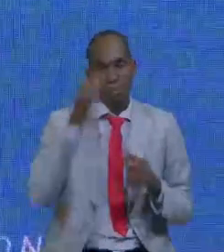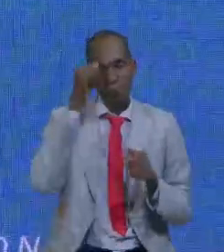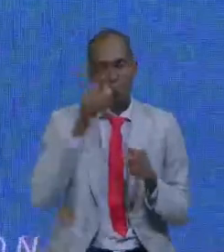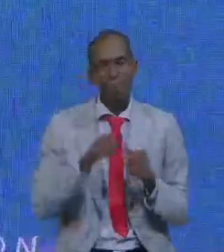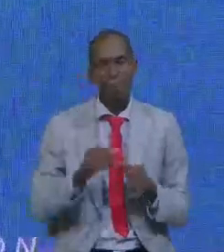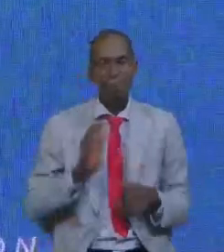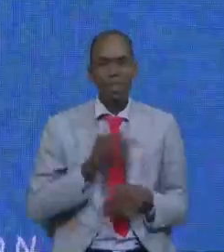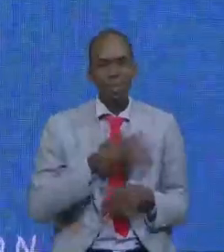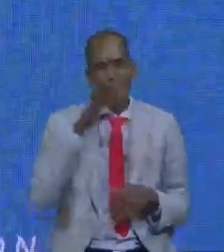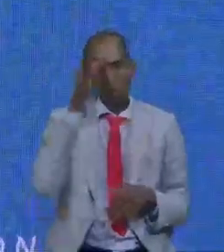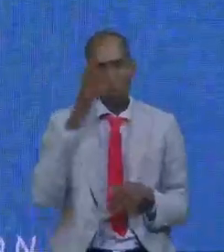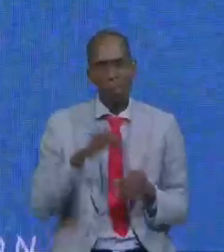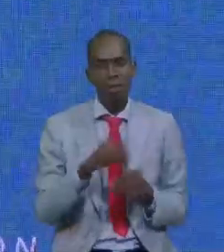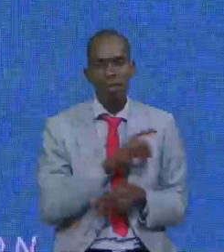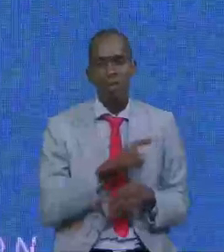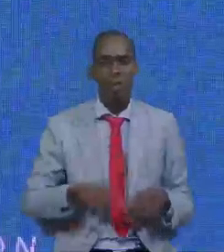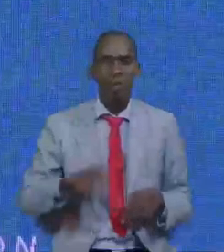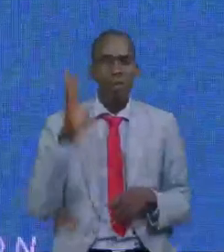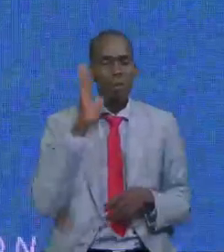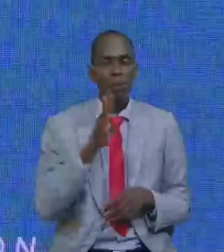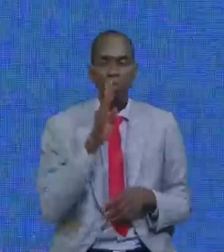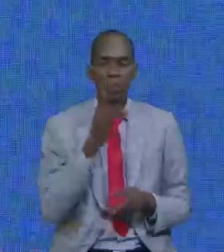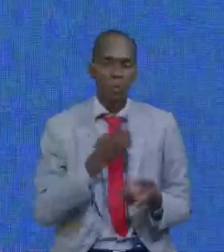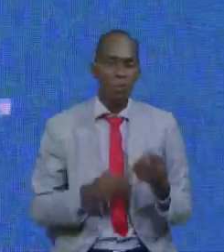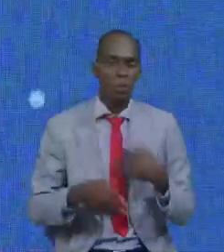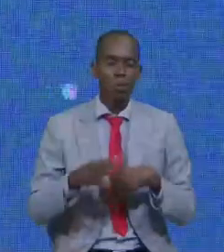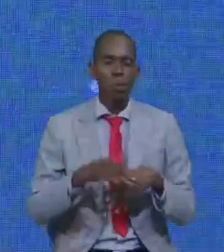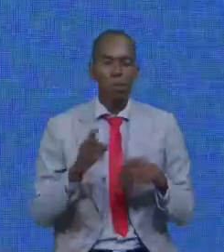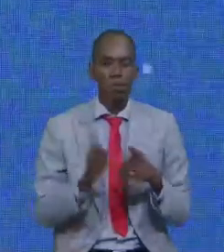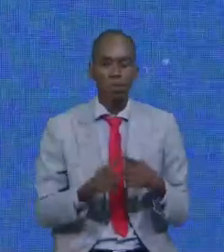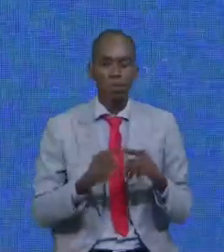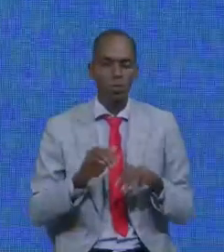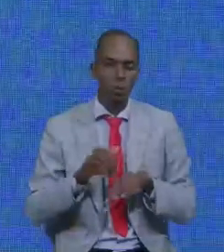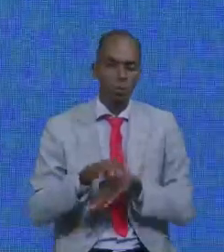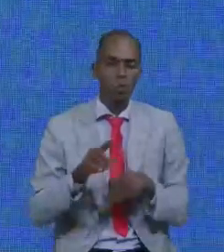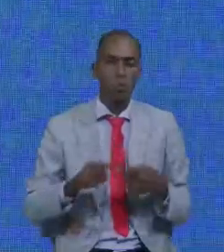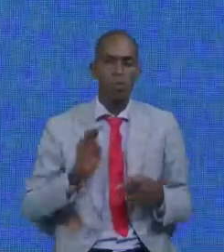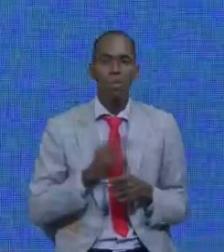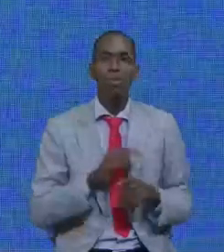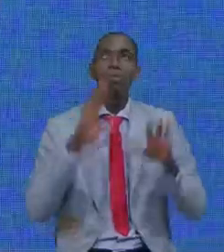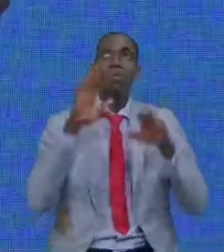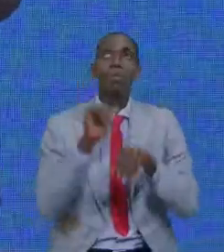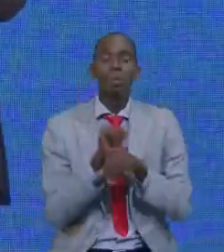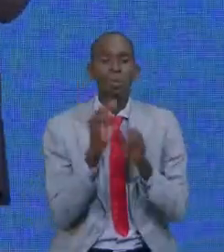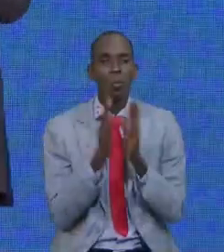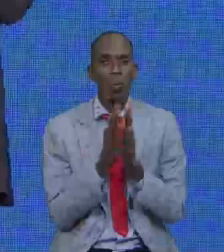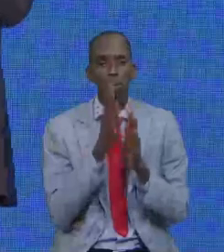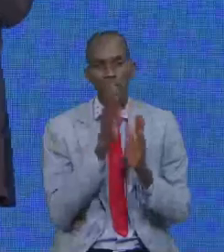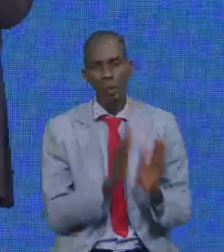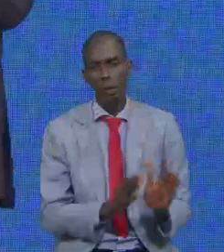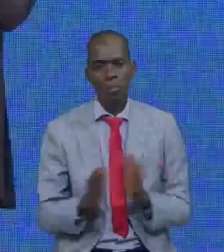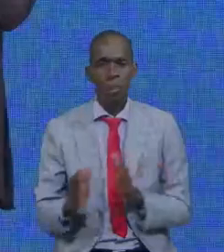Rappelez-vous, notre Père dans le ciel reviendra. Priez pour nous, pour les miracles. Préparez-vous. Et vous qui êtes assis, qui avez déjà donné votre vie au